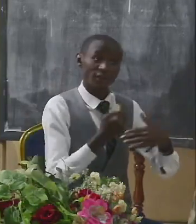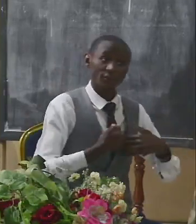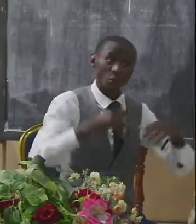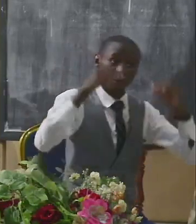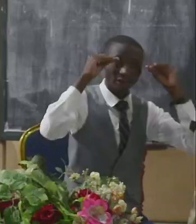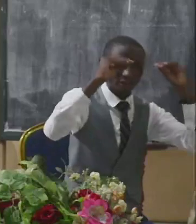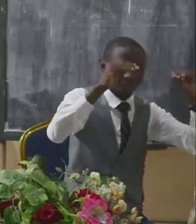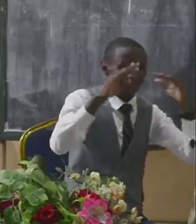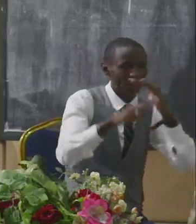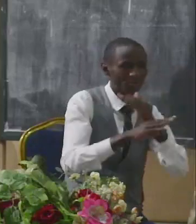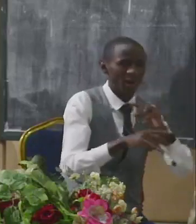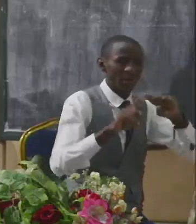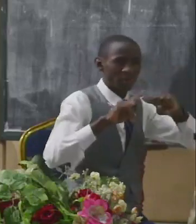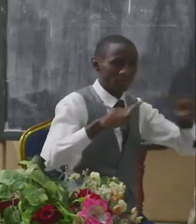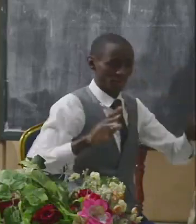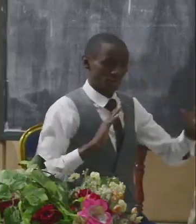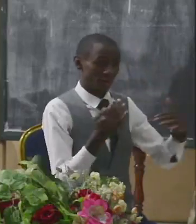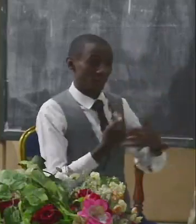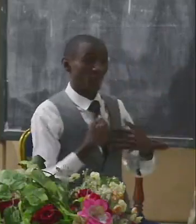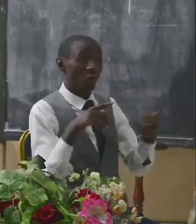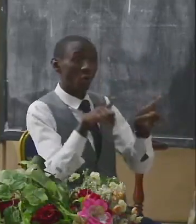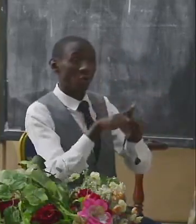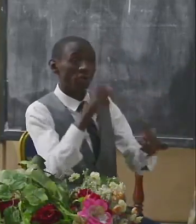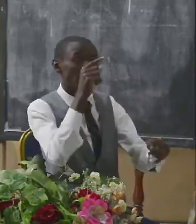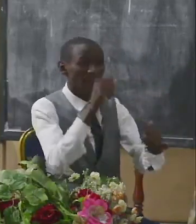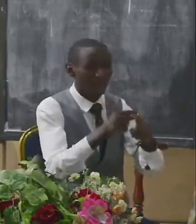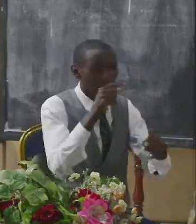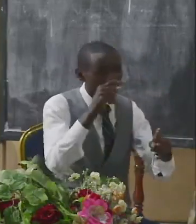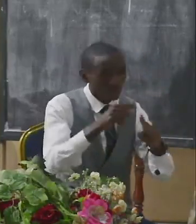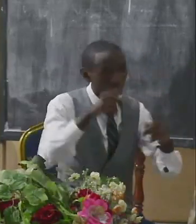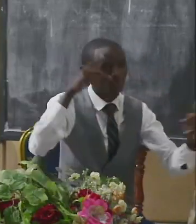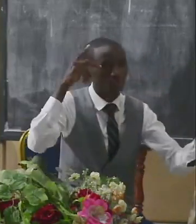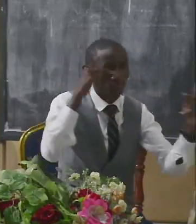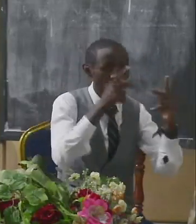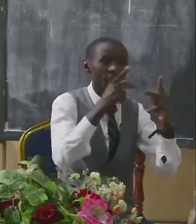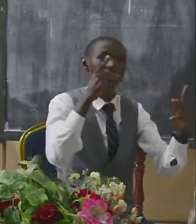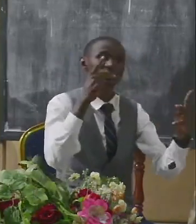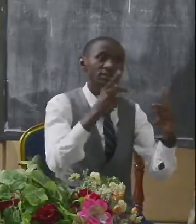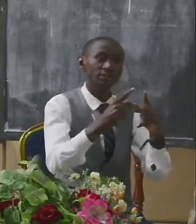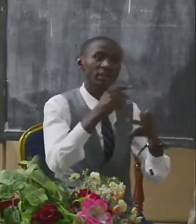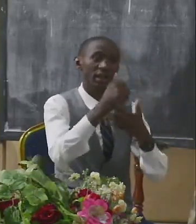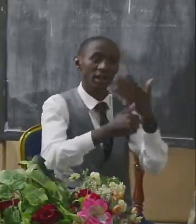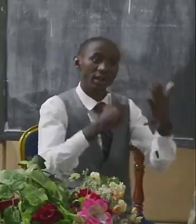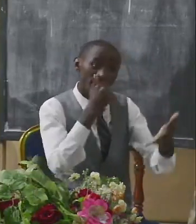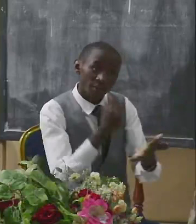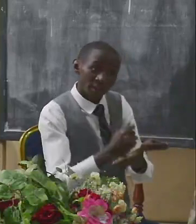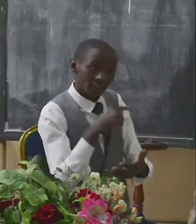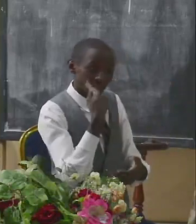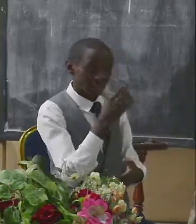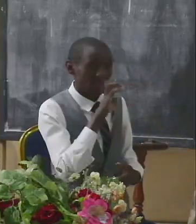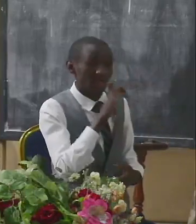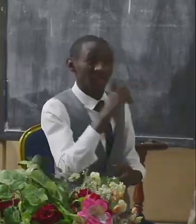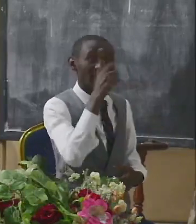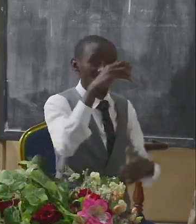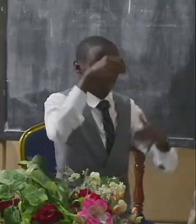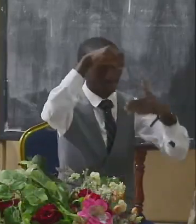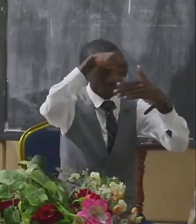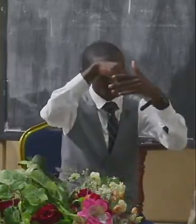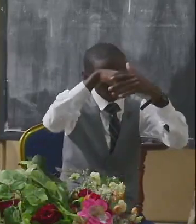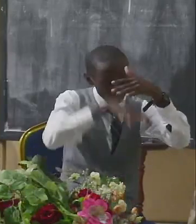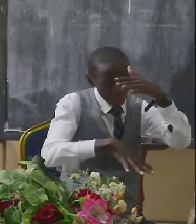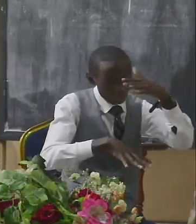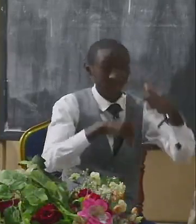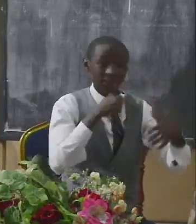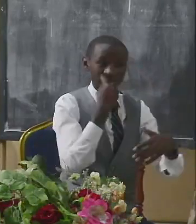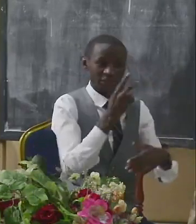na mafundisho. Mais nous avons aussi la parole prophétique. Lakini tuko vile vile na neno la unabii. Qui est une lampe. Ambayo ni taa.